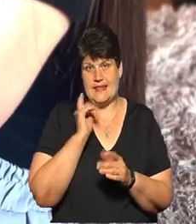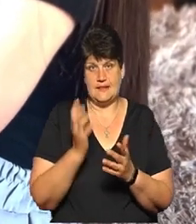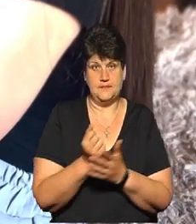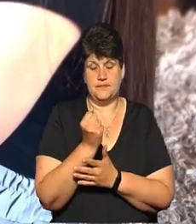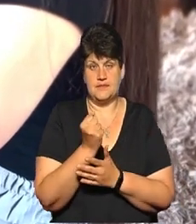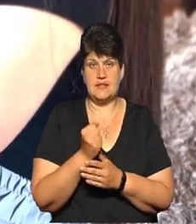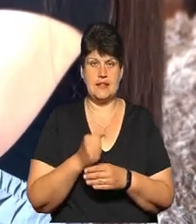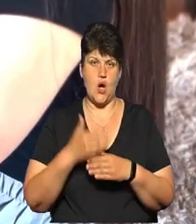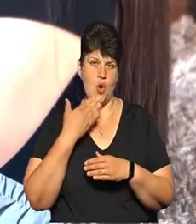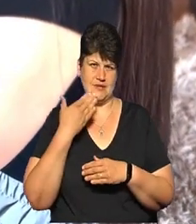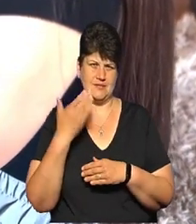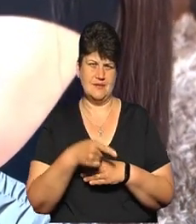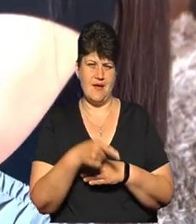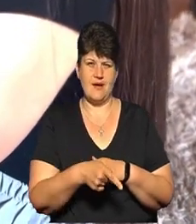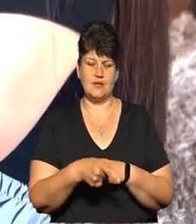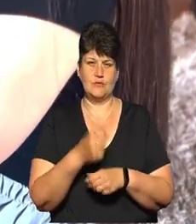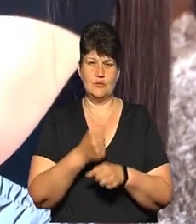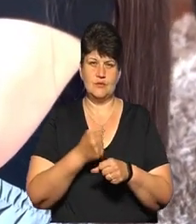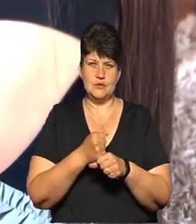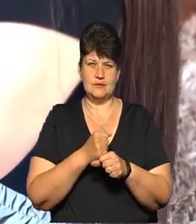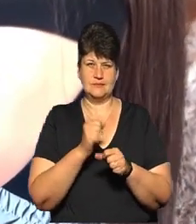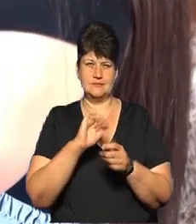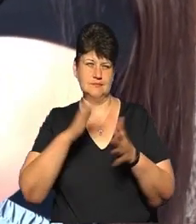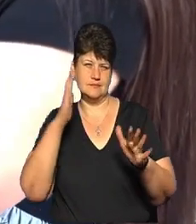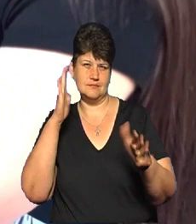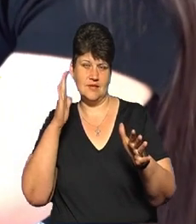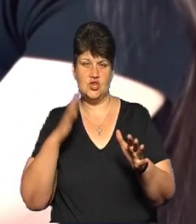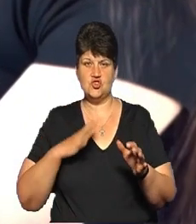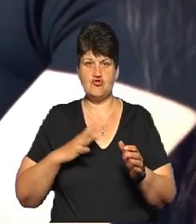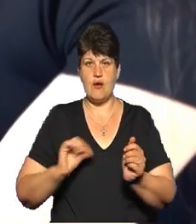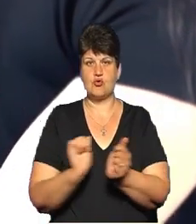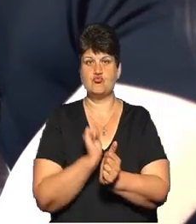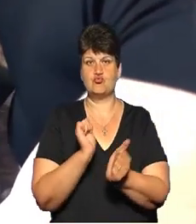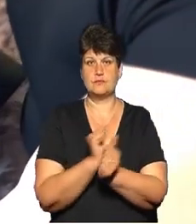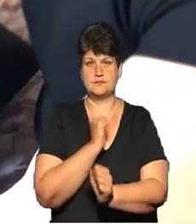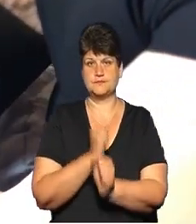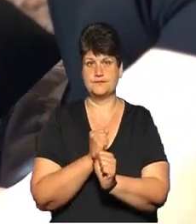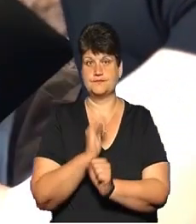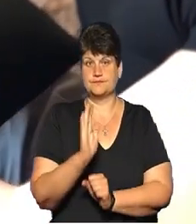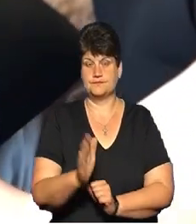етапі роботи я допрацьовую бліки та чекаю висихання роботи.